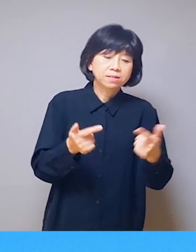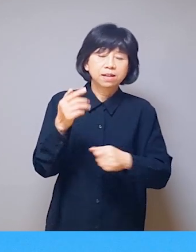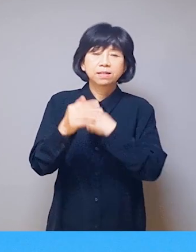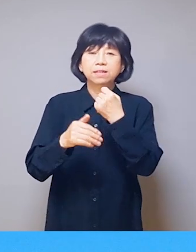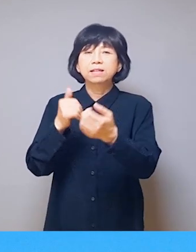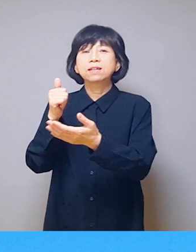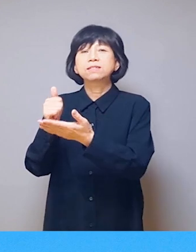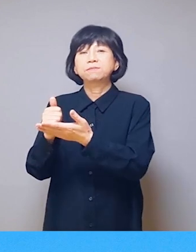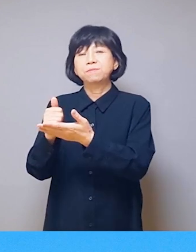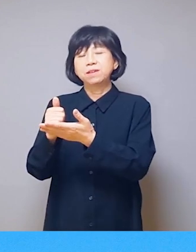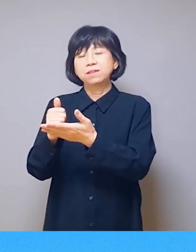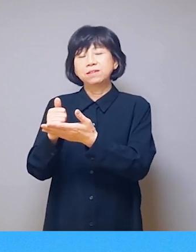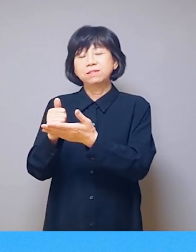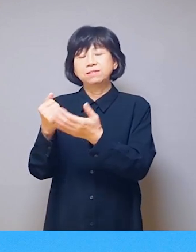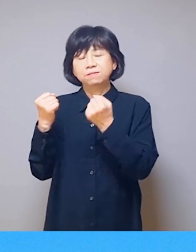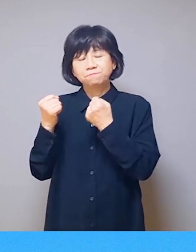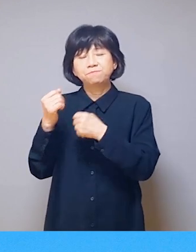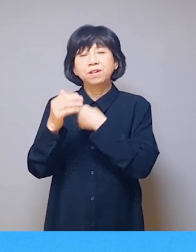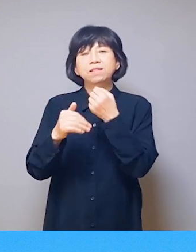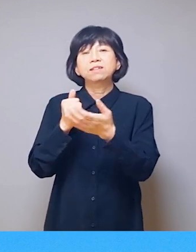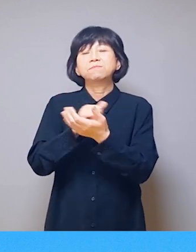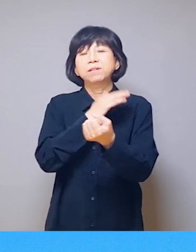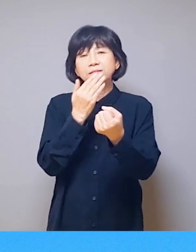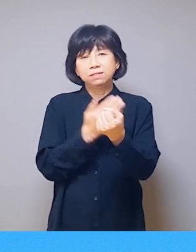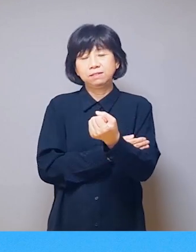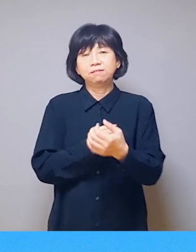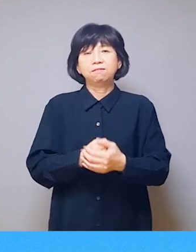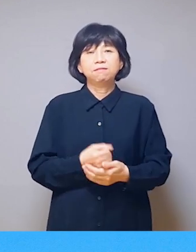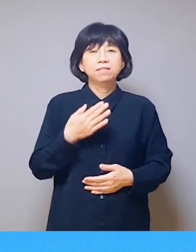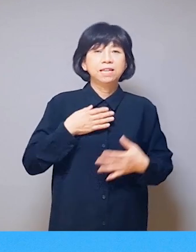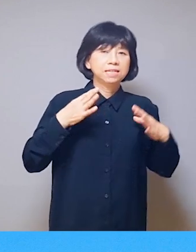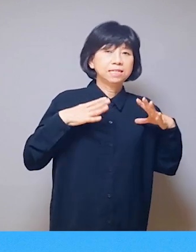아니에요. 내 자랑거리 아닙니다.